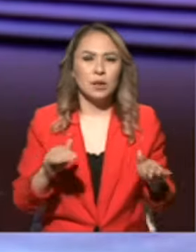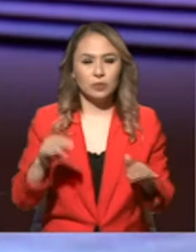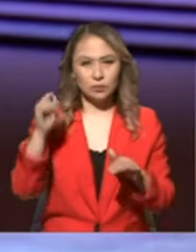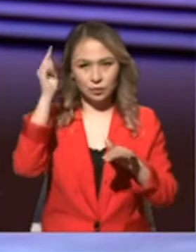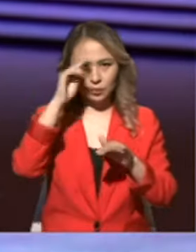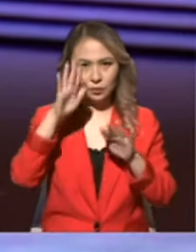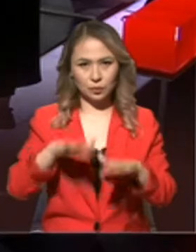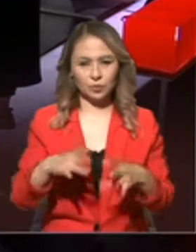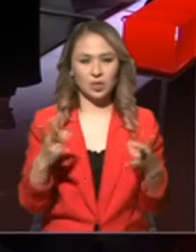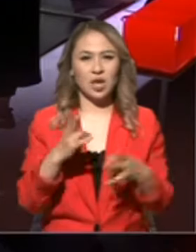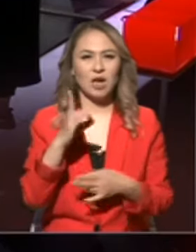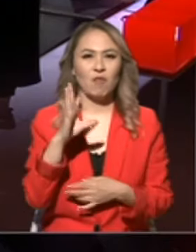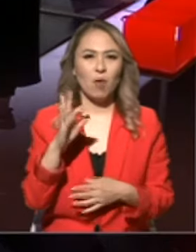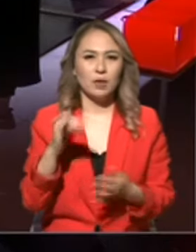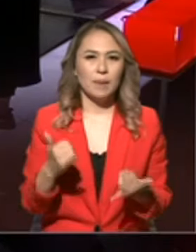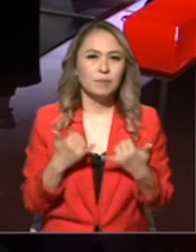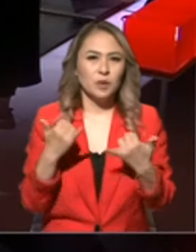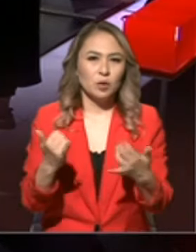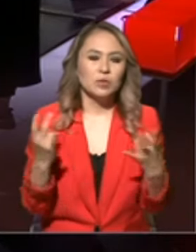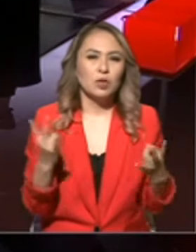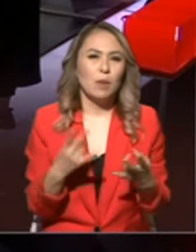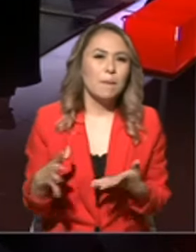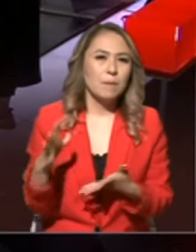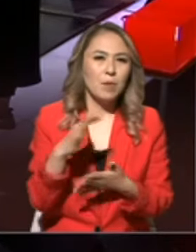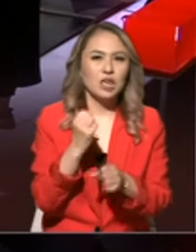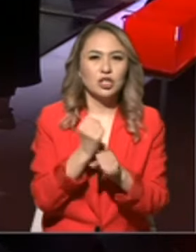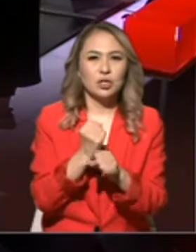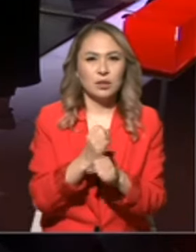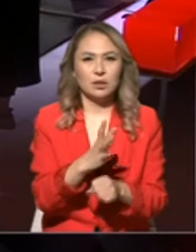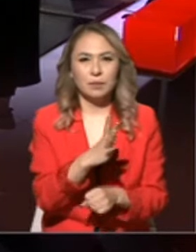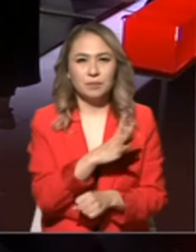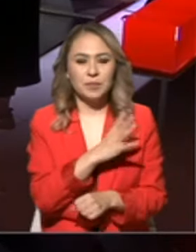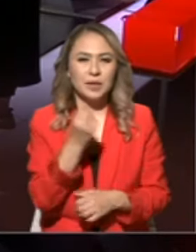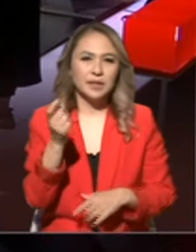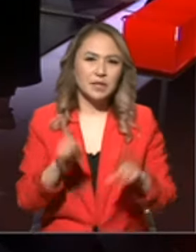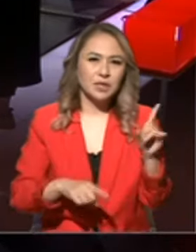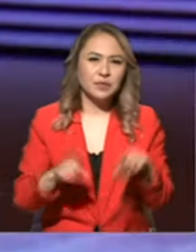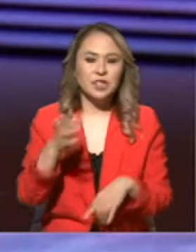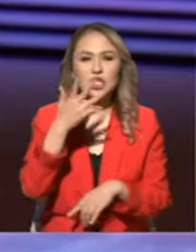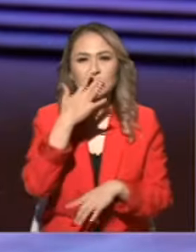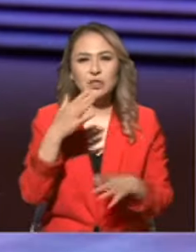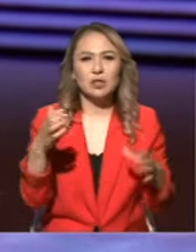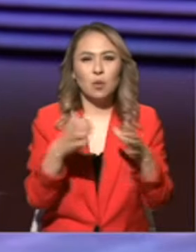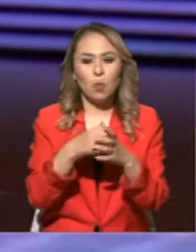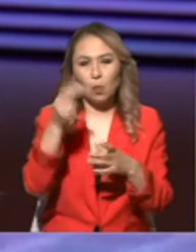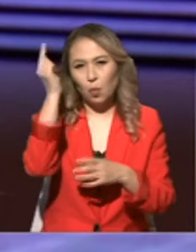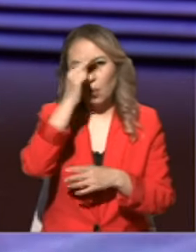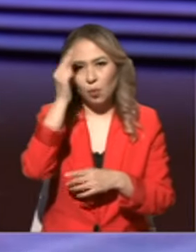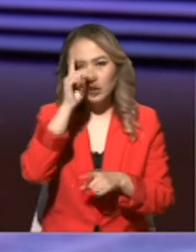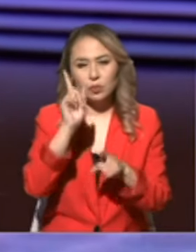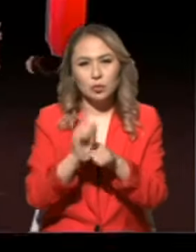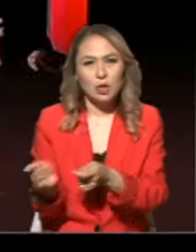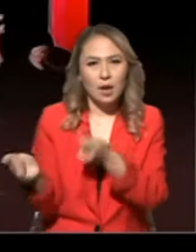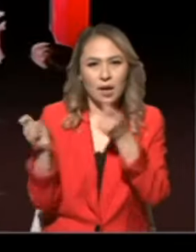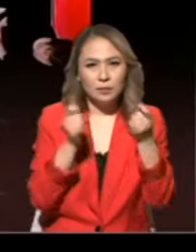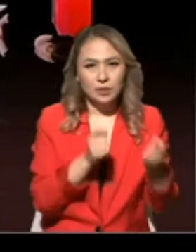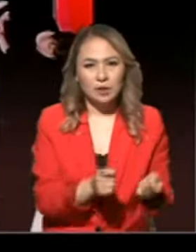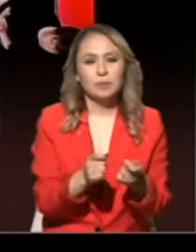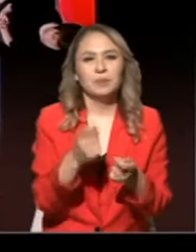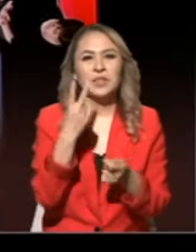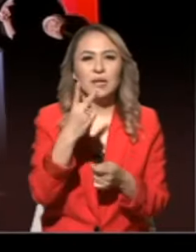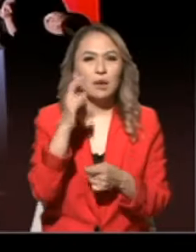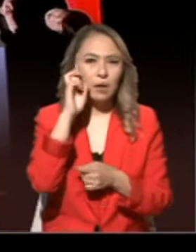оқу керек. Ол жерге квота беруіміз керек. Соның бәрін жасадық. Не болмаса кейбір шетелдік оқу орындарын сол жерге алып келіп,